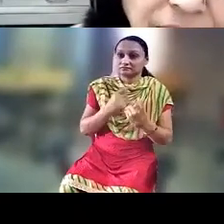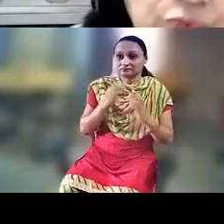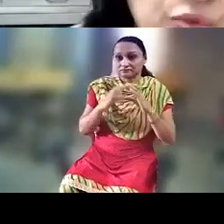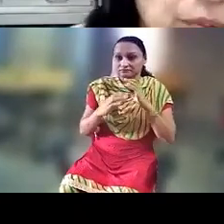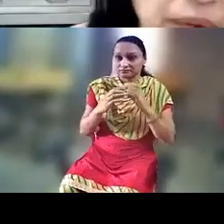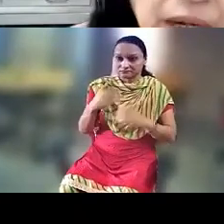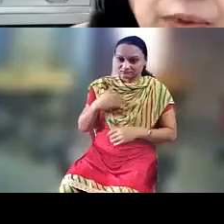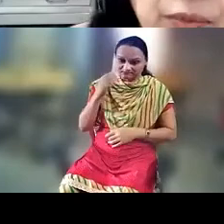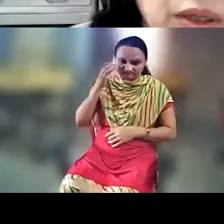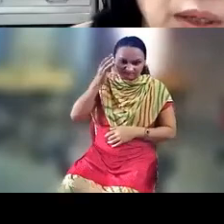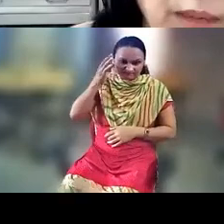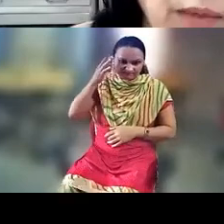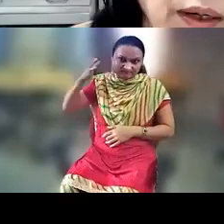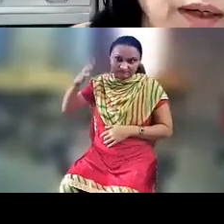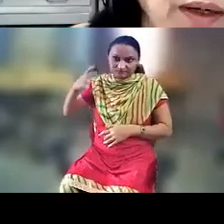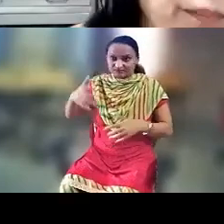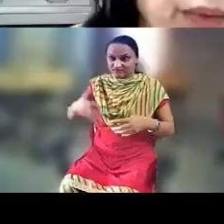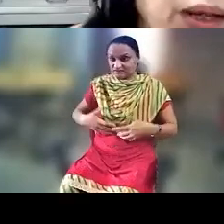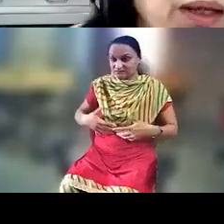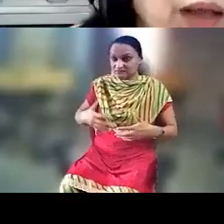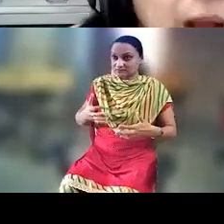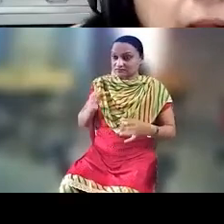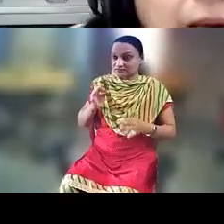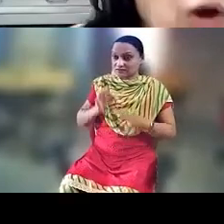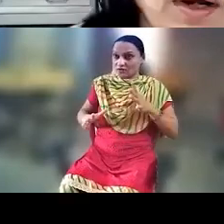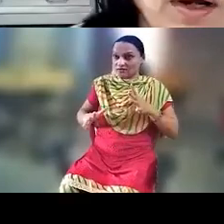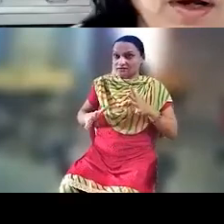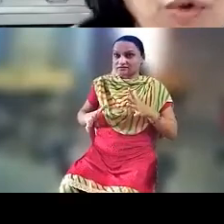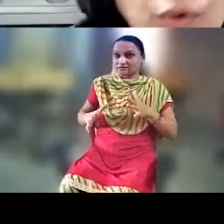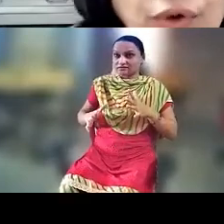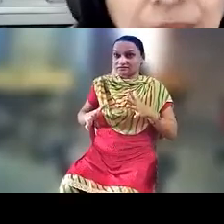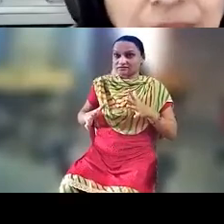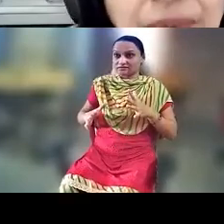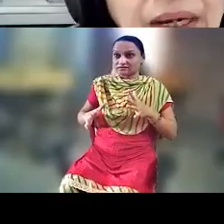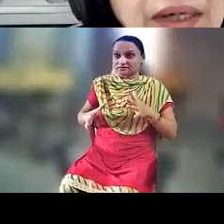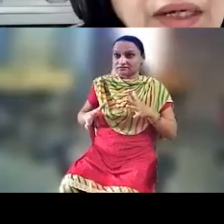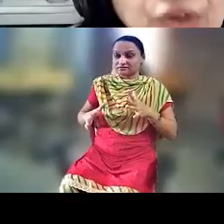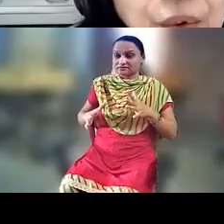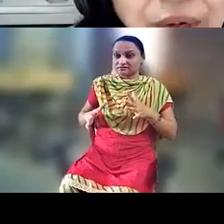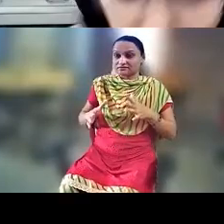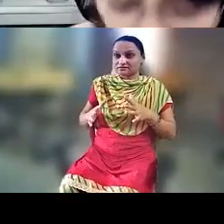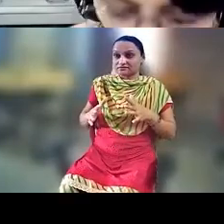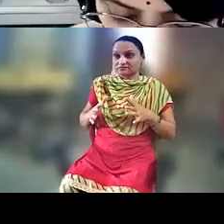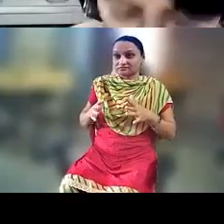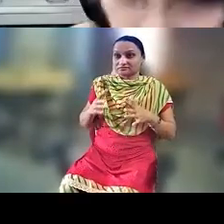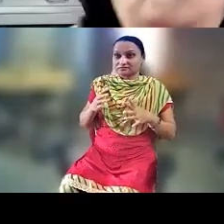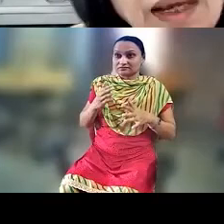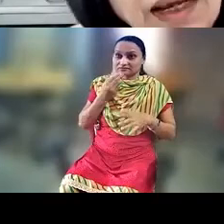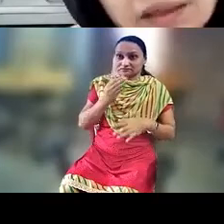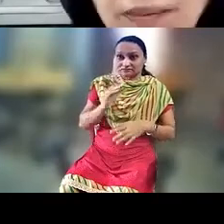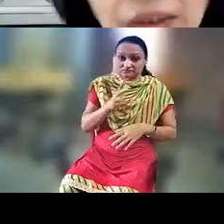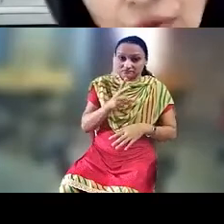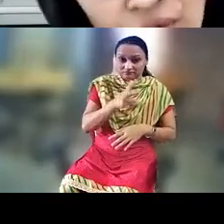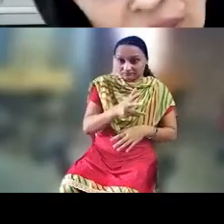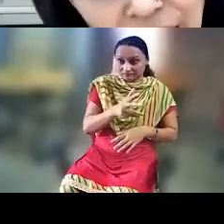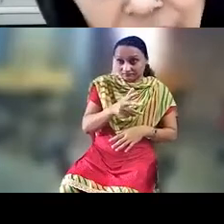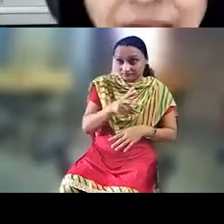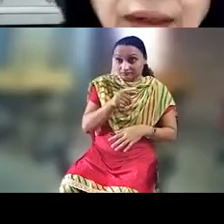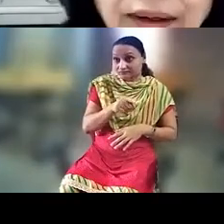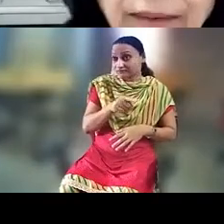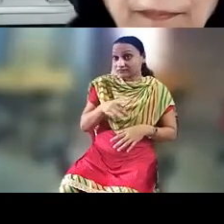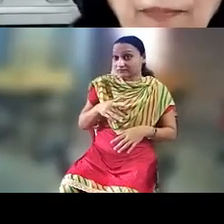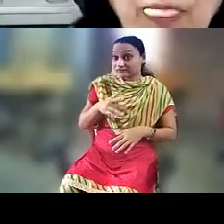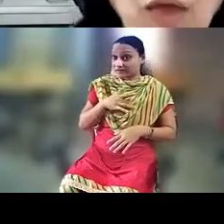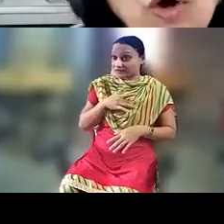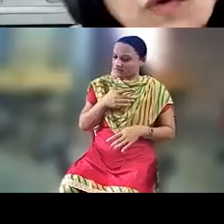रहा है और मुझे पेट में बहुत गर्म लग रहा है। और उनको ये भी बताने की जरूरत है कि ये ऐसा महसूस करना ठीक